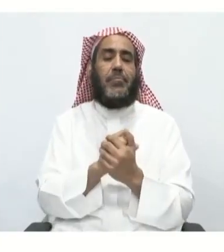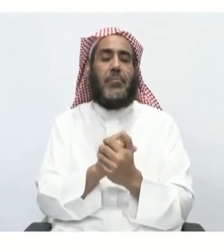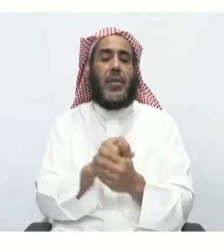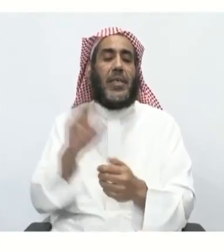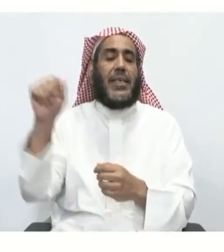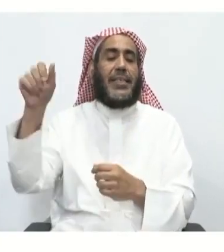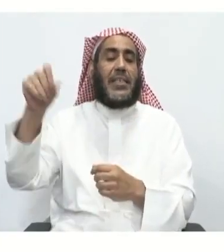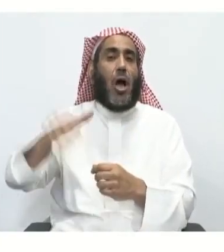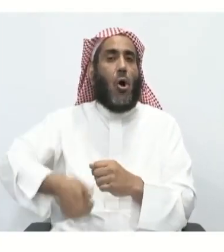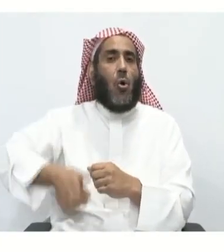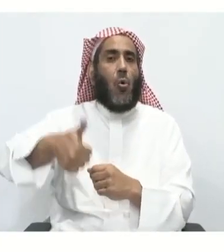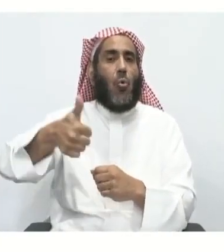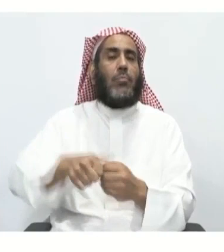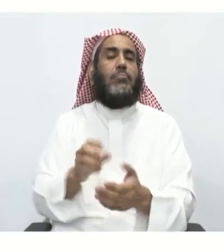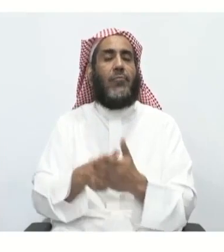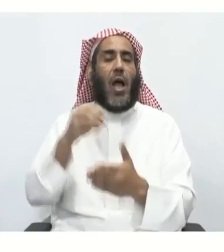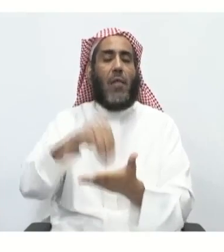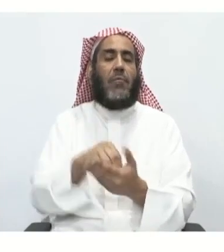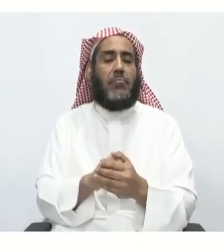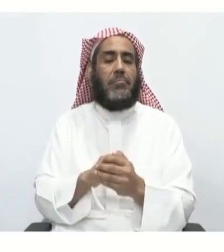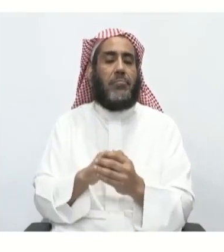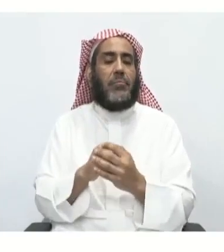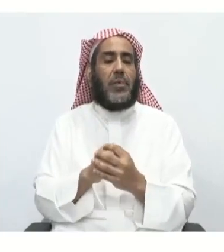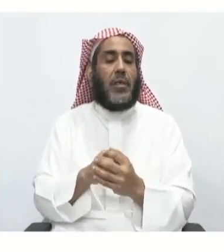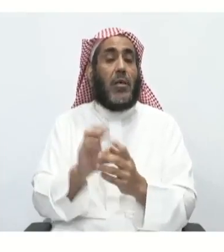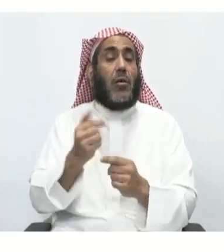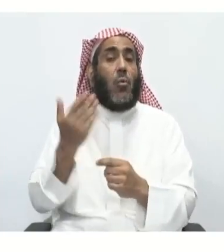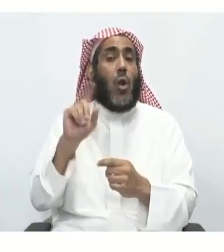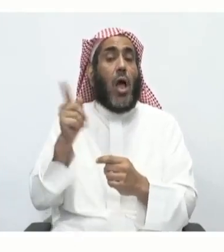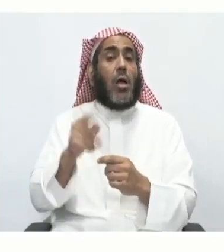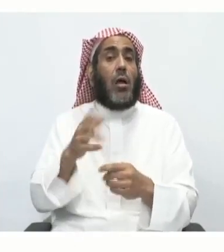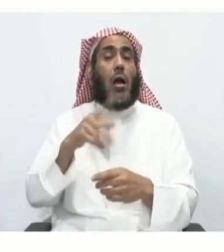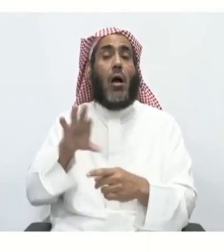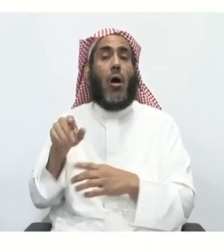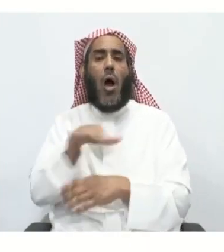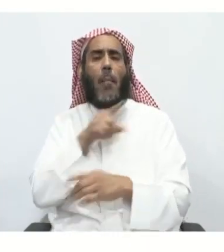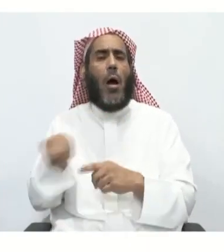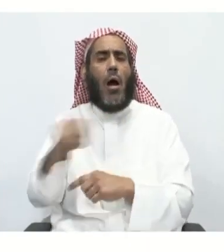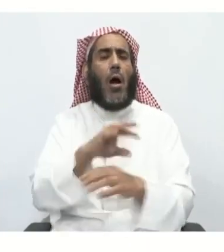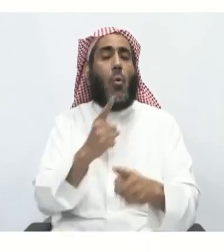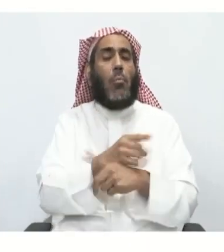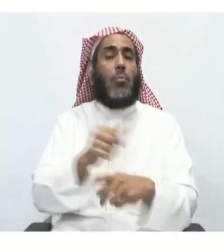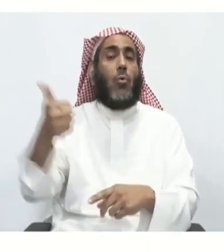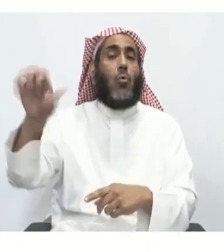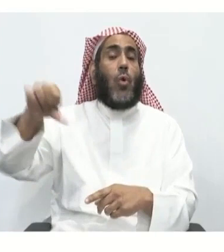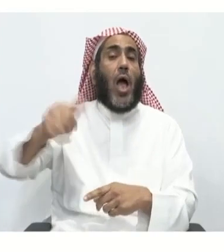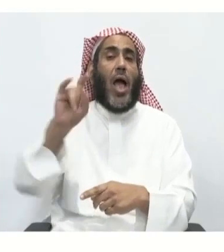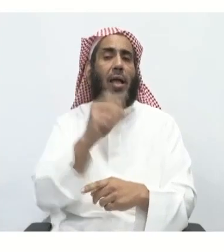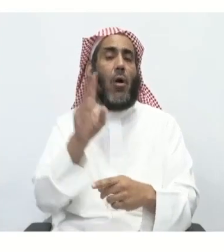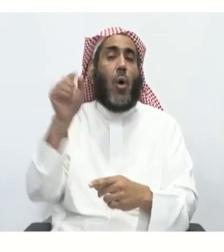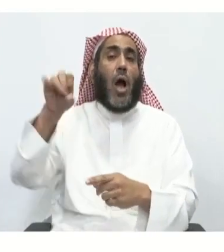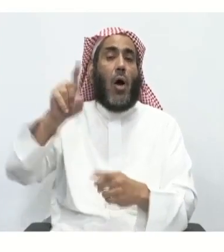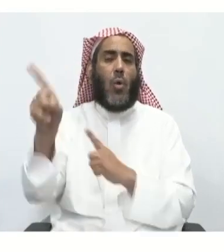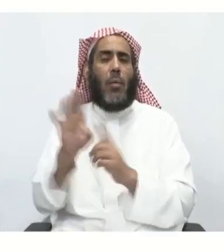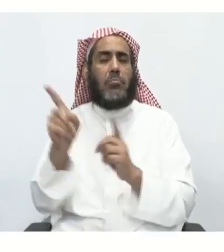اتجهوا الواو والجماعه تاتي بالالف اولئك اولياء الامور وهؤلاء معلمون الخطا في اولئك وهؤلاء